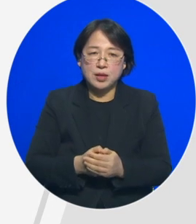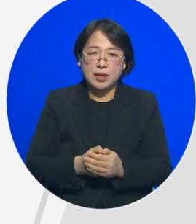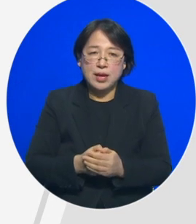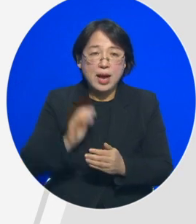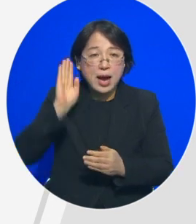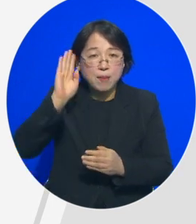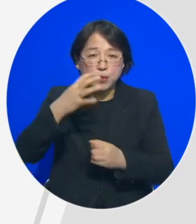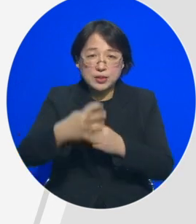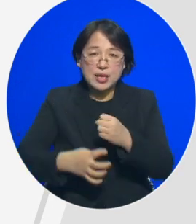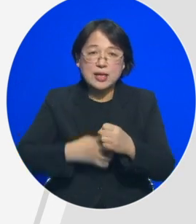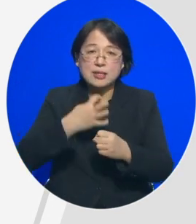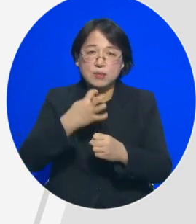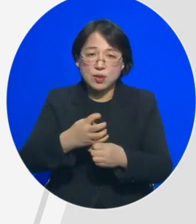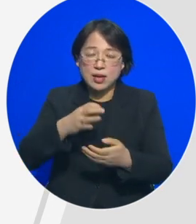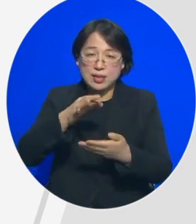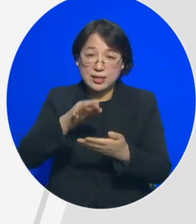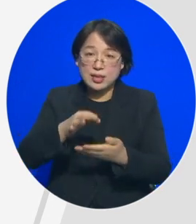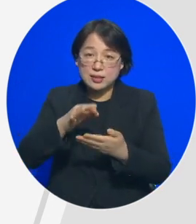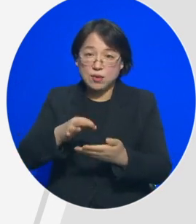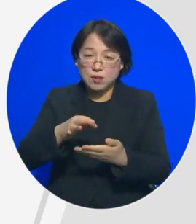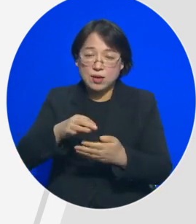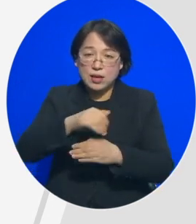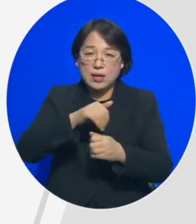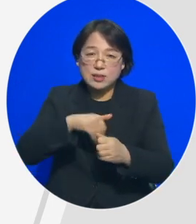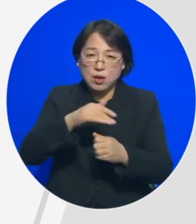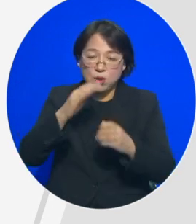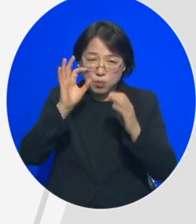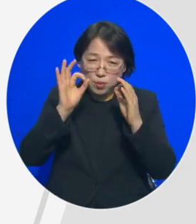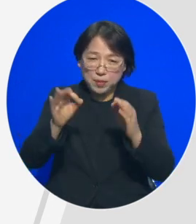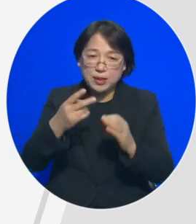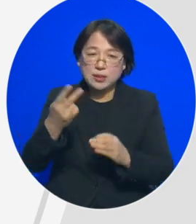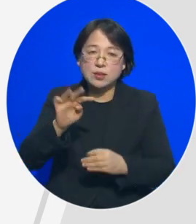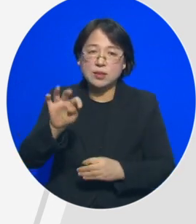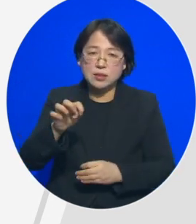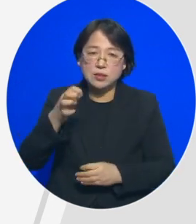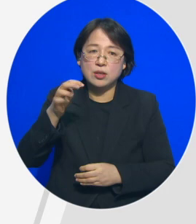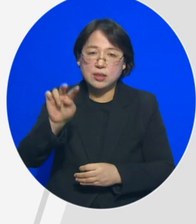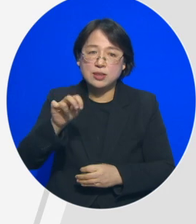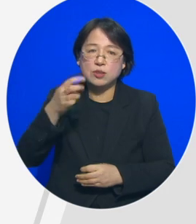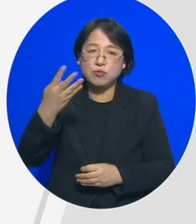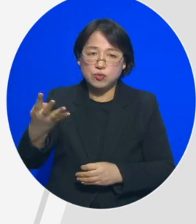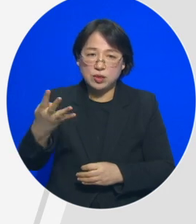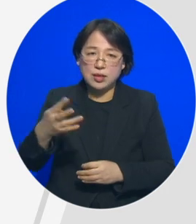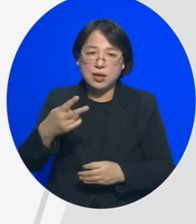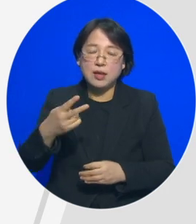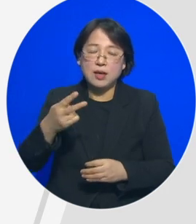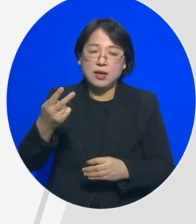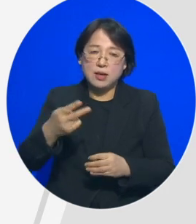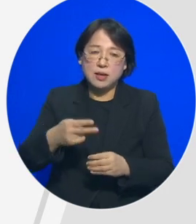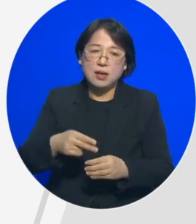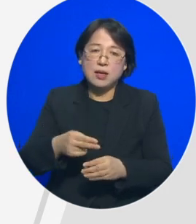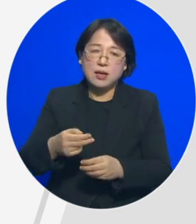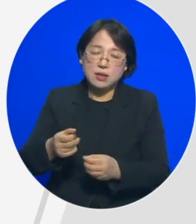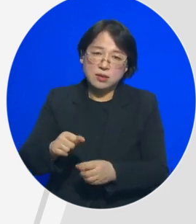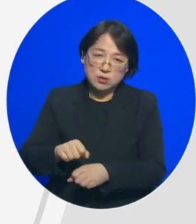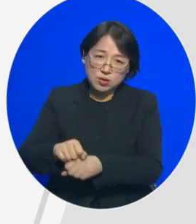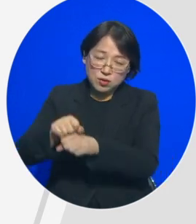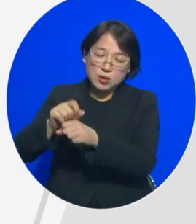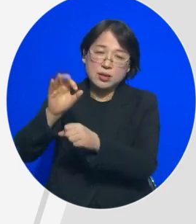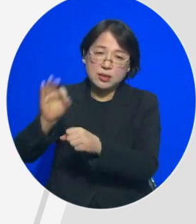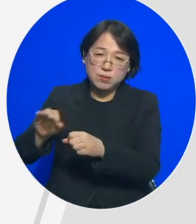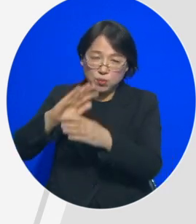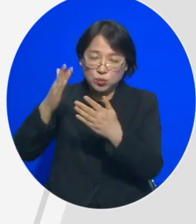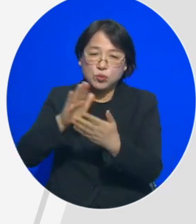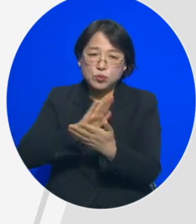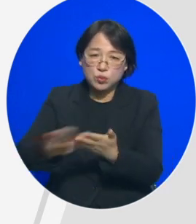40년간 장기 재정 전망에 따르면 2029년엔 건강보험 적립금이 모두 소진되고 2040년엔 누적